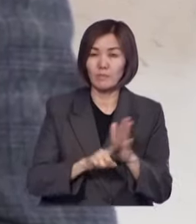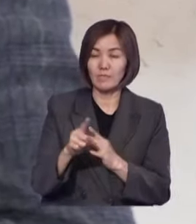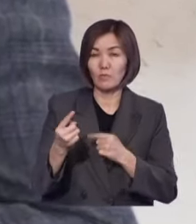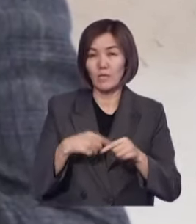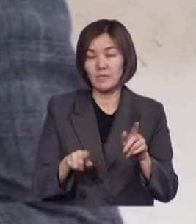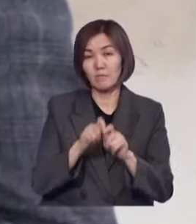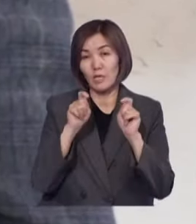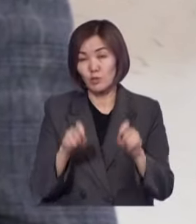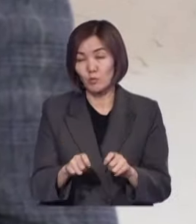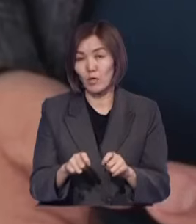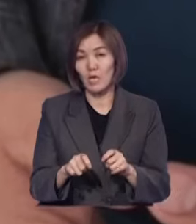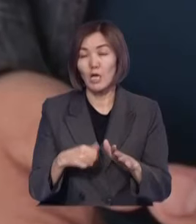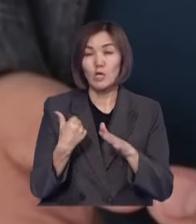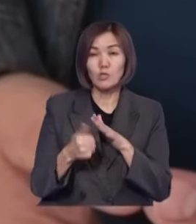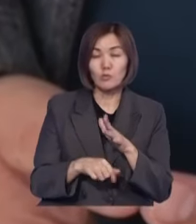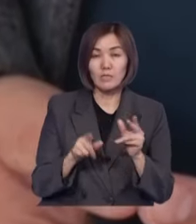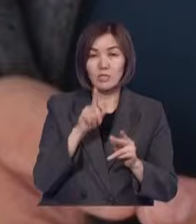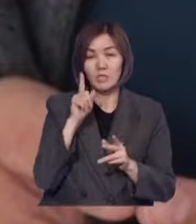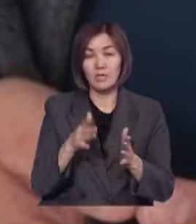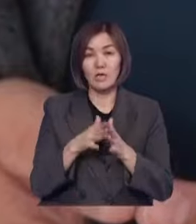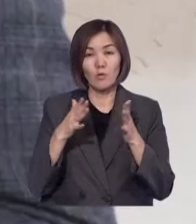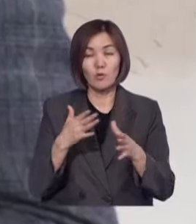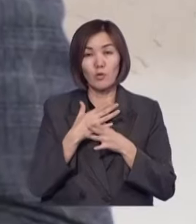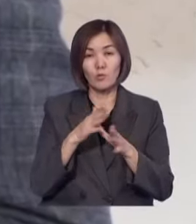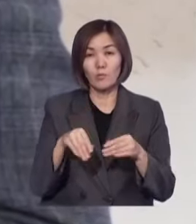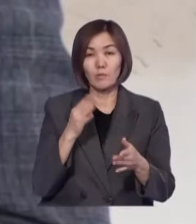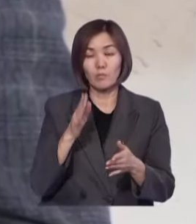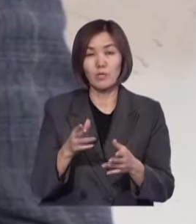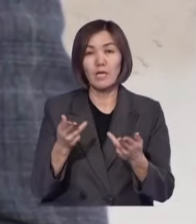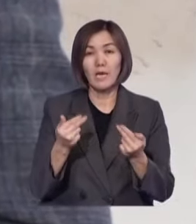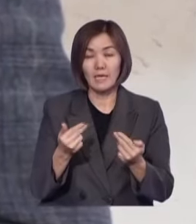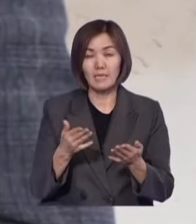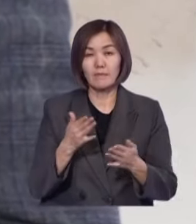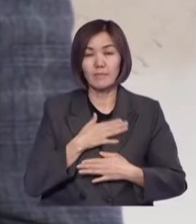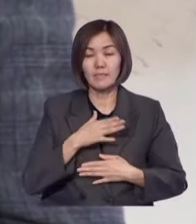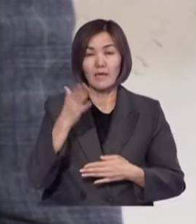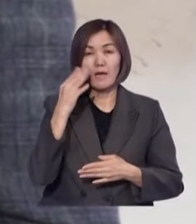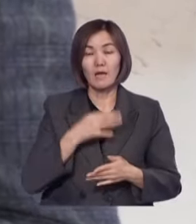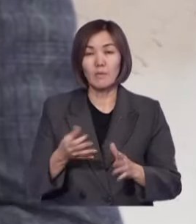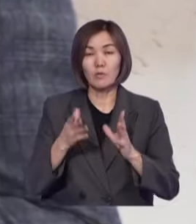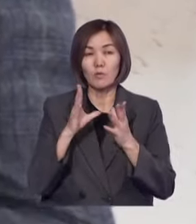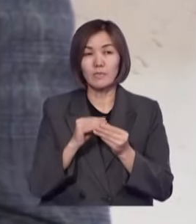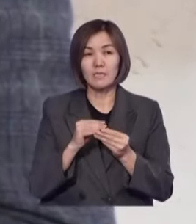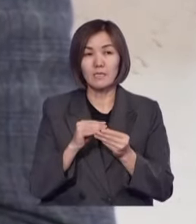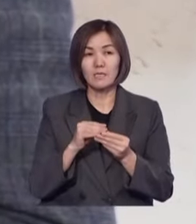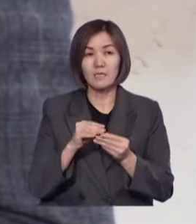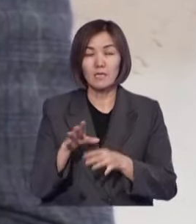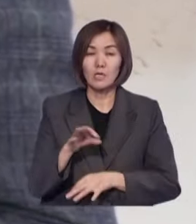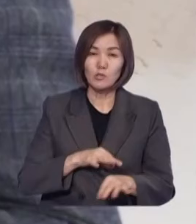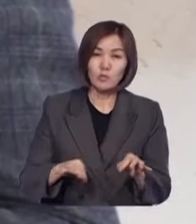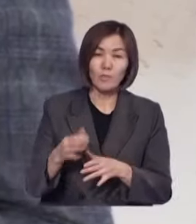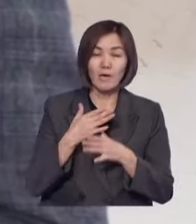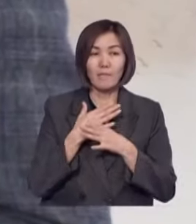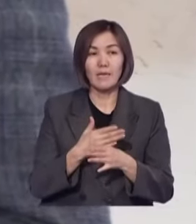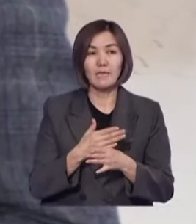өзінің жаңағындай жұмысы жастарға арналған бұл үлкен мүмкіндік. Әрине бізде Алматы облысының жастары бұл жаңағындай жобаға байланысты,